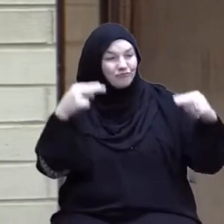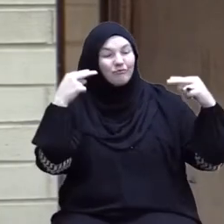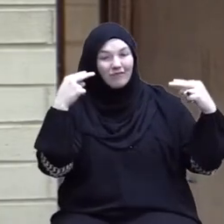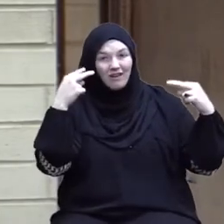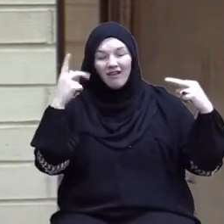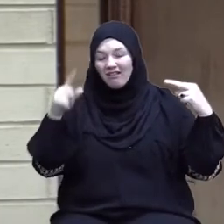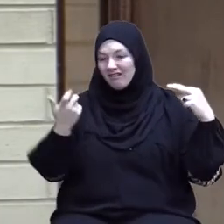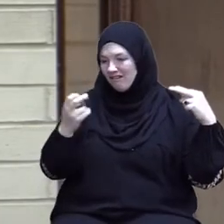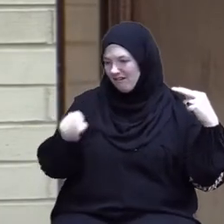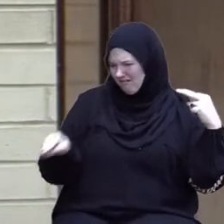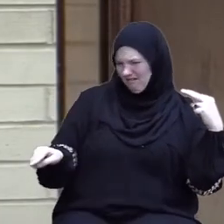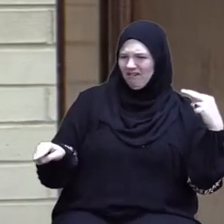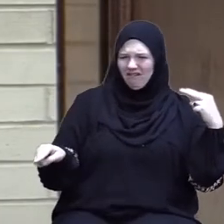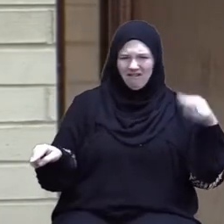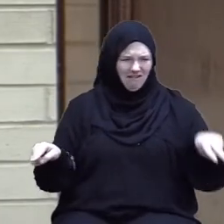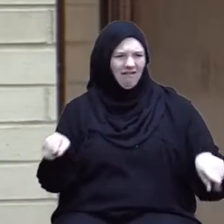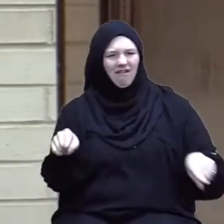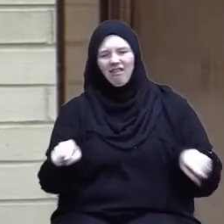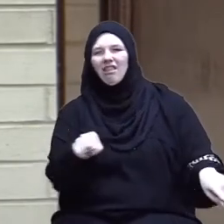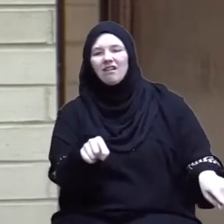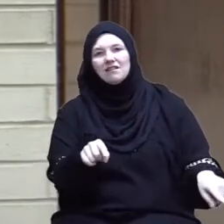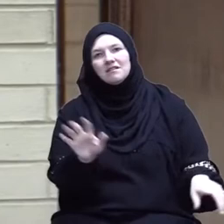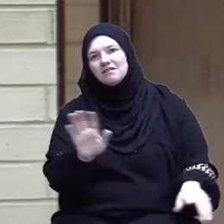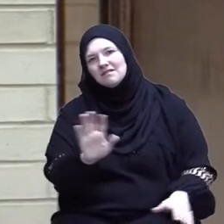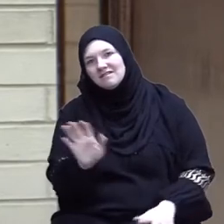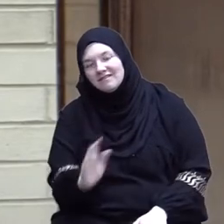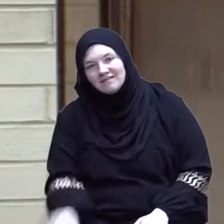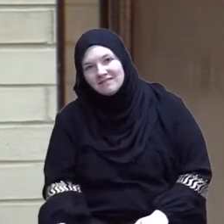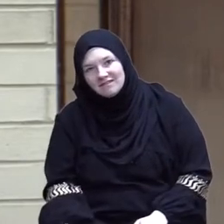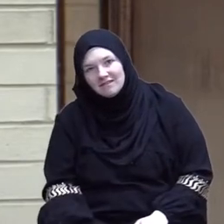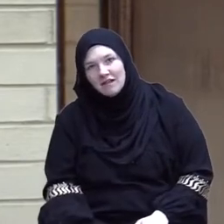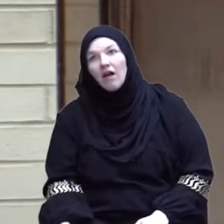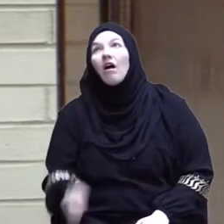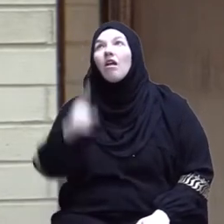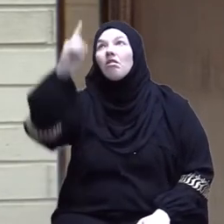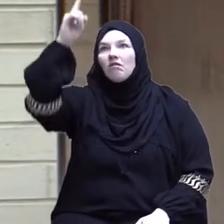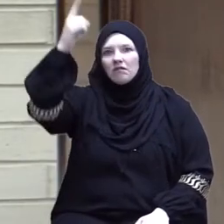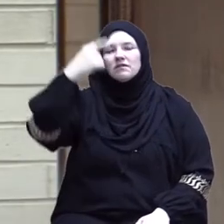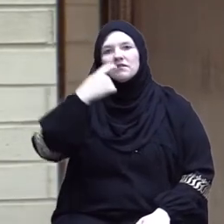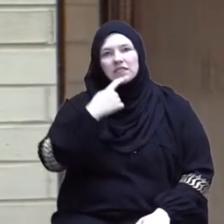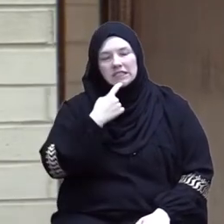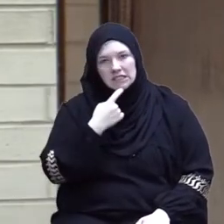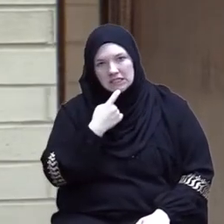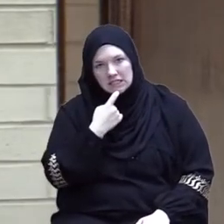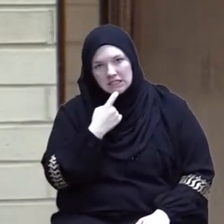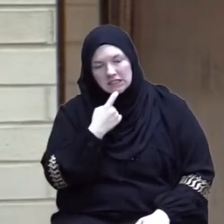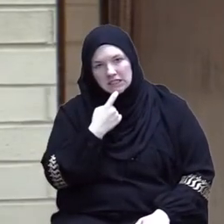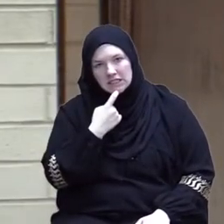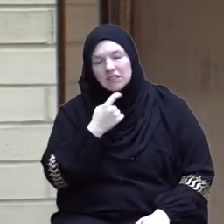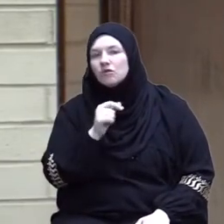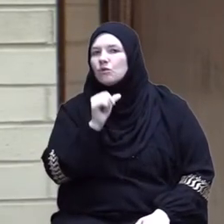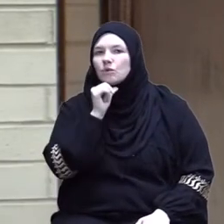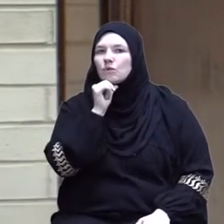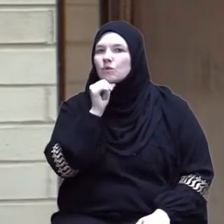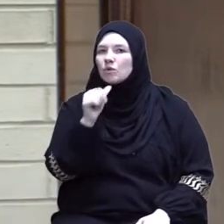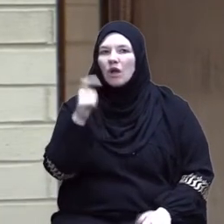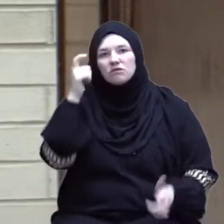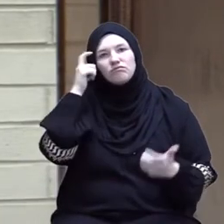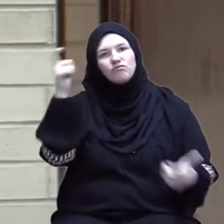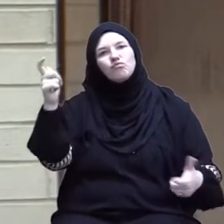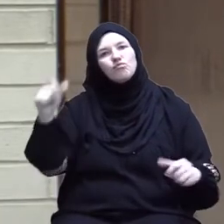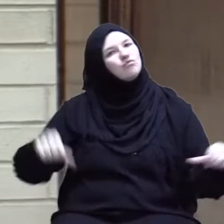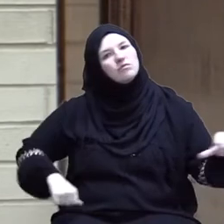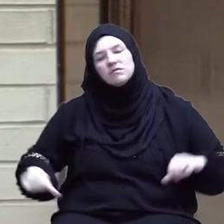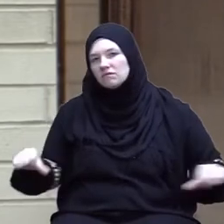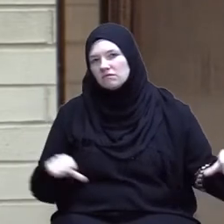everybody who's not joining? No. Allah comments and says, كَذَلِكَ كُنْتُم مِّن